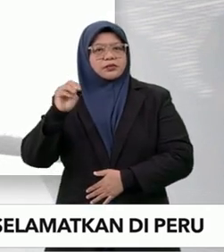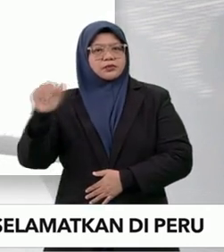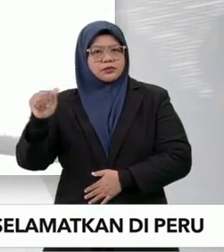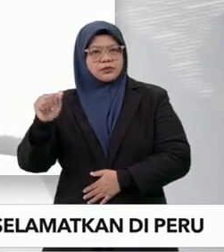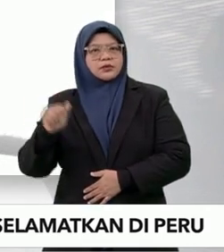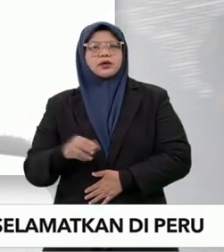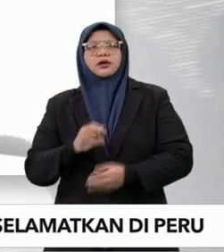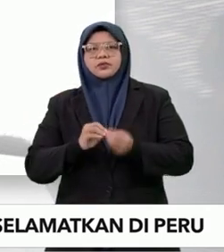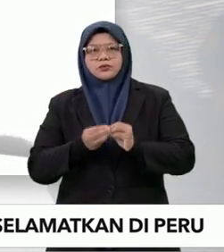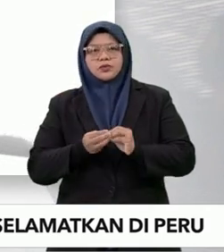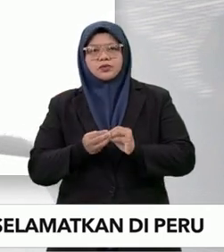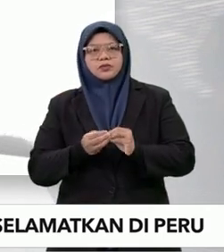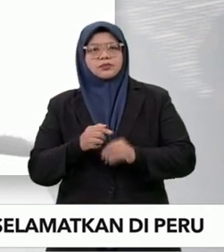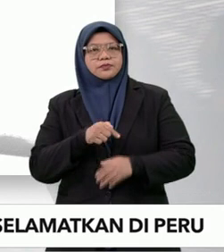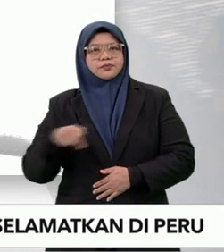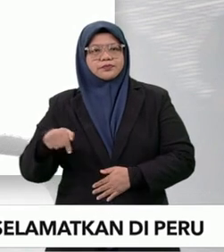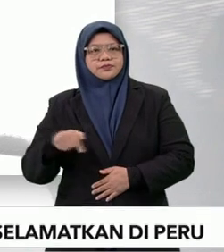talian